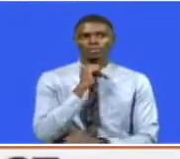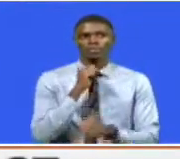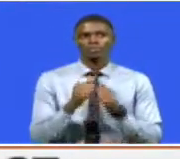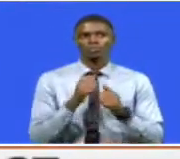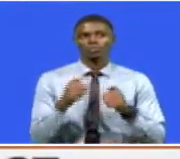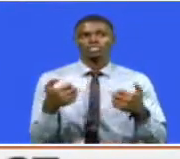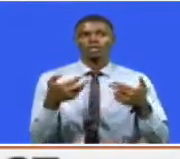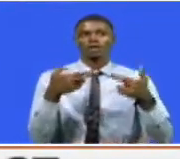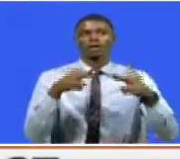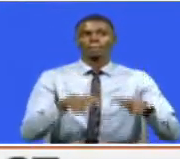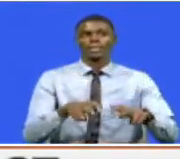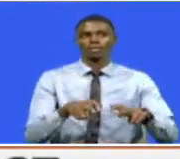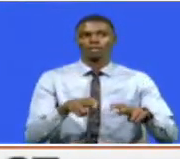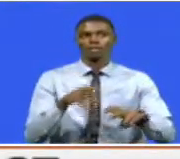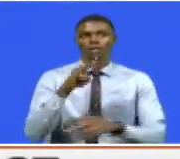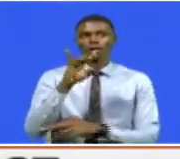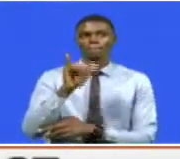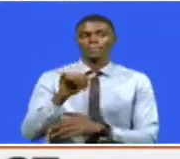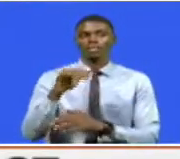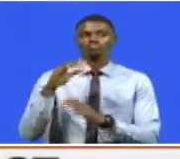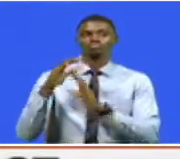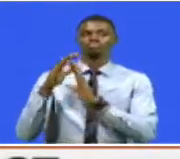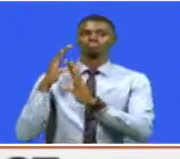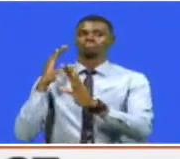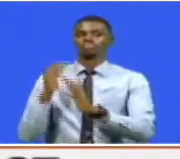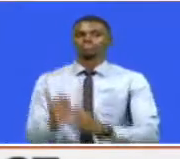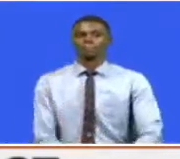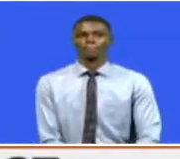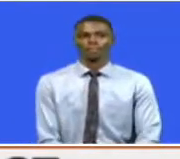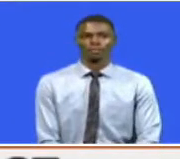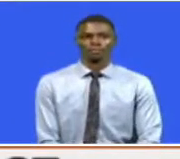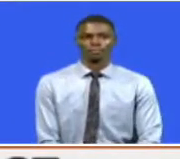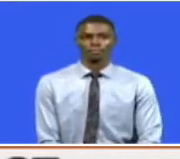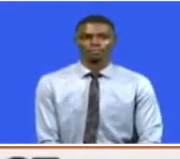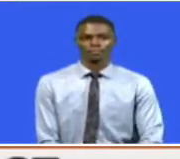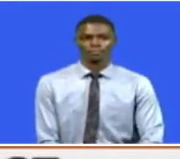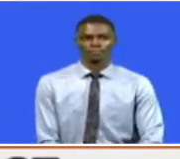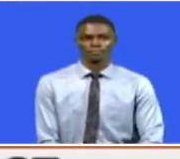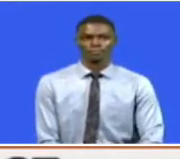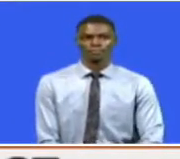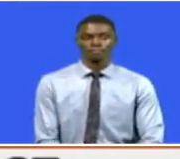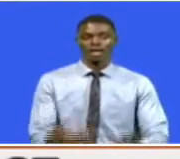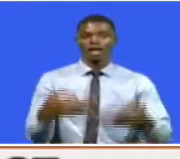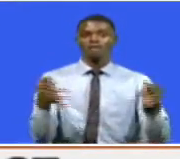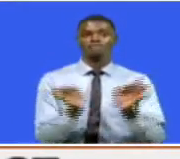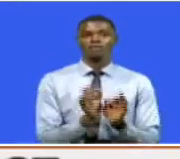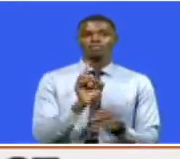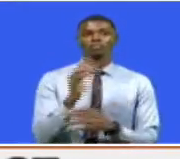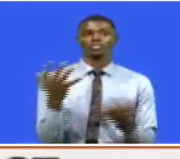caused by the bus. Na familia moja jijini Nairobi inalilia